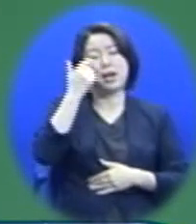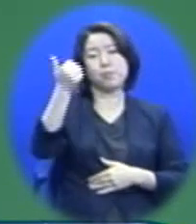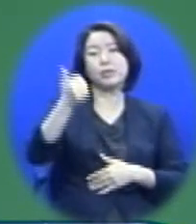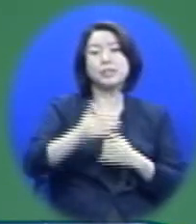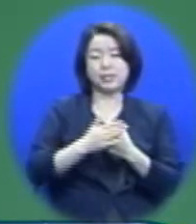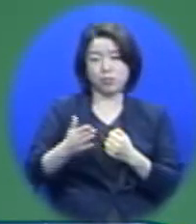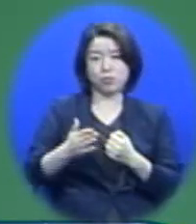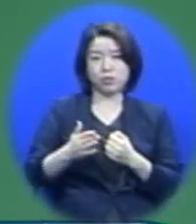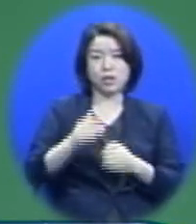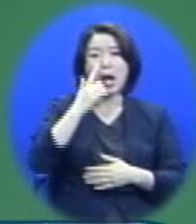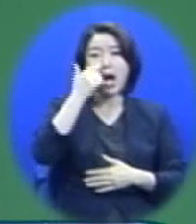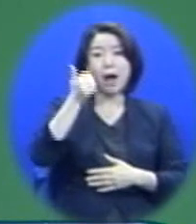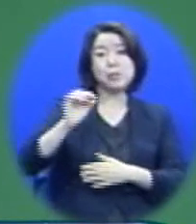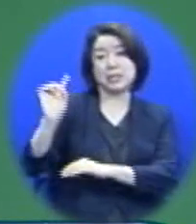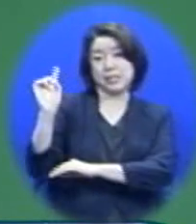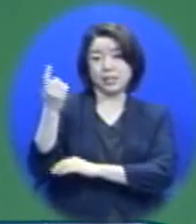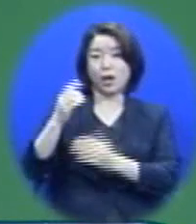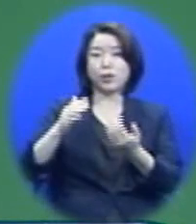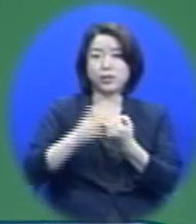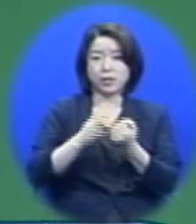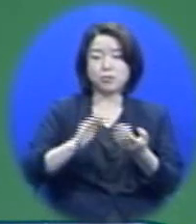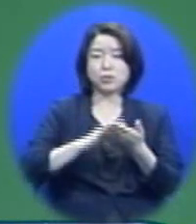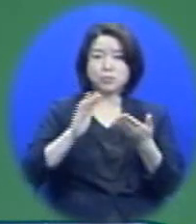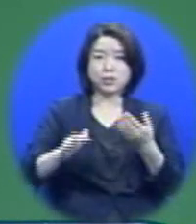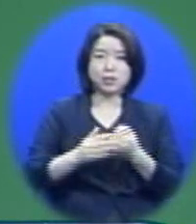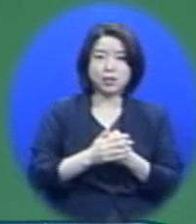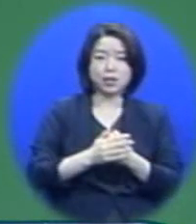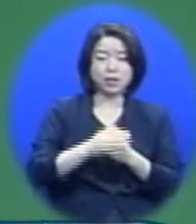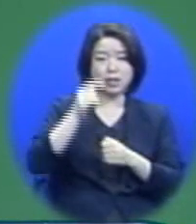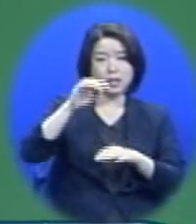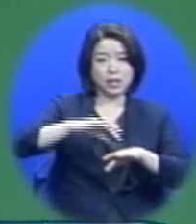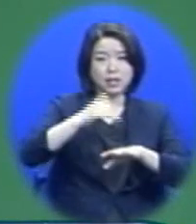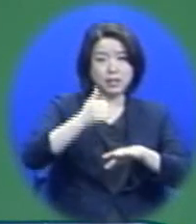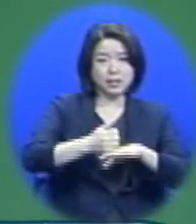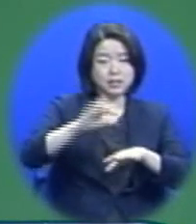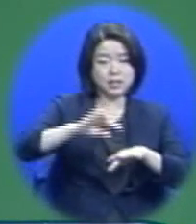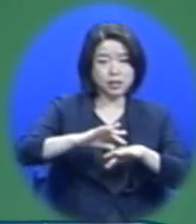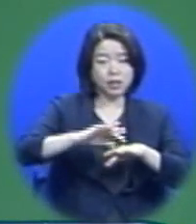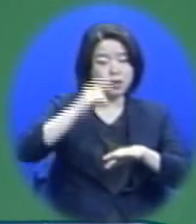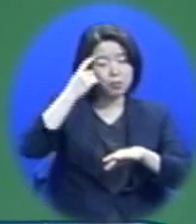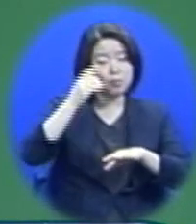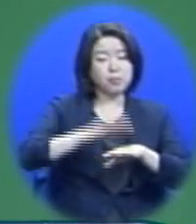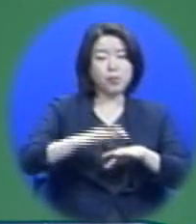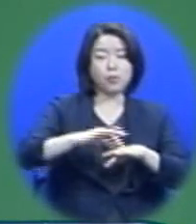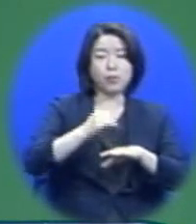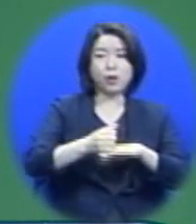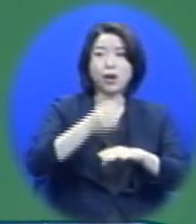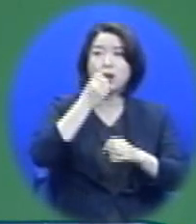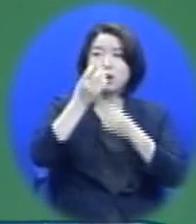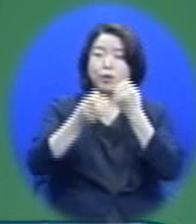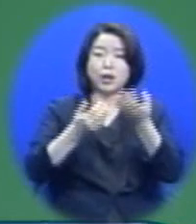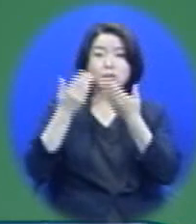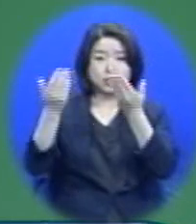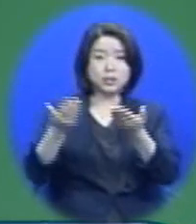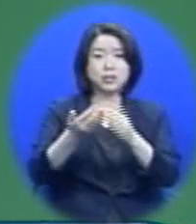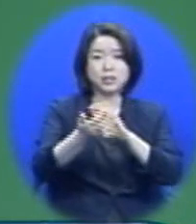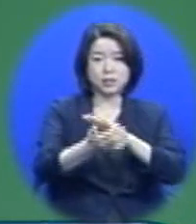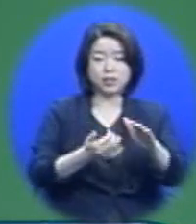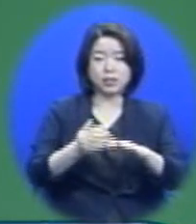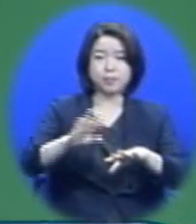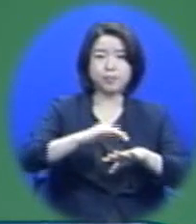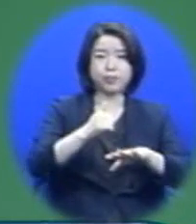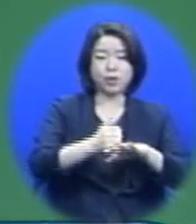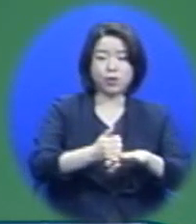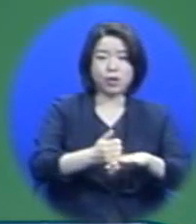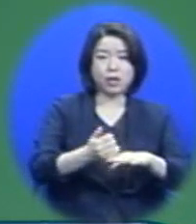때문에. 솔로몬이 하나님 앞에 그 소원을 아뢰기 전에 그가 먼저 이렇게 고백합니다. 열왕기상